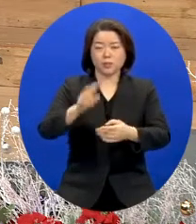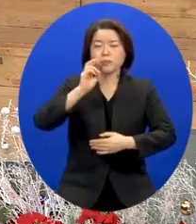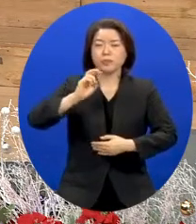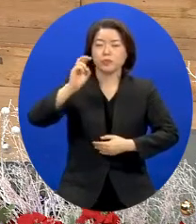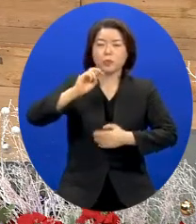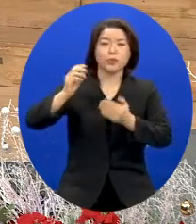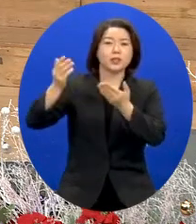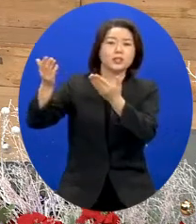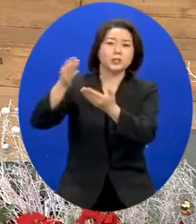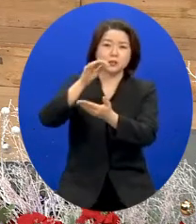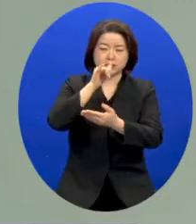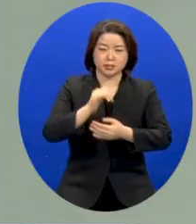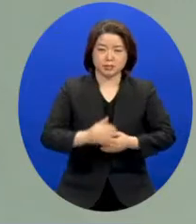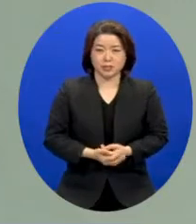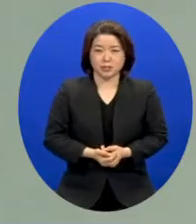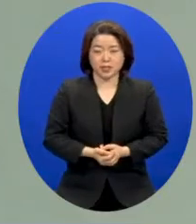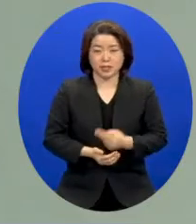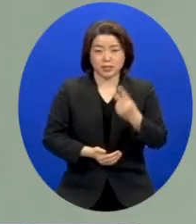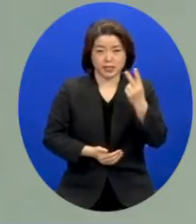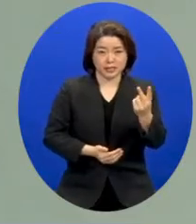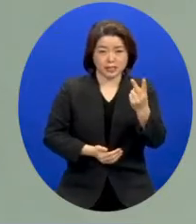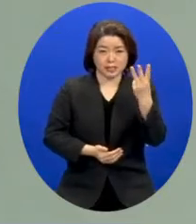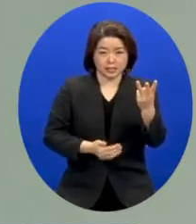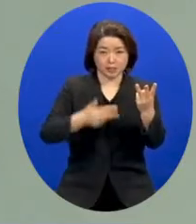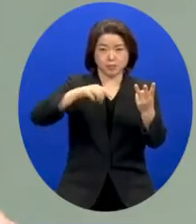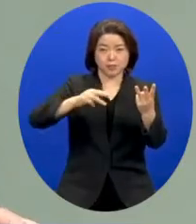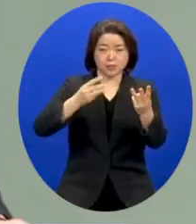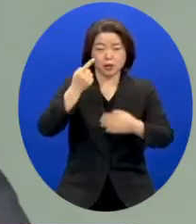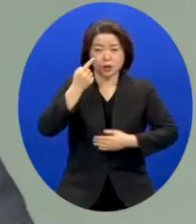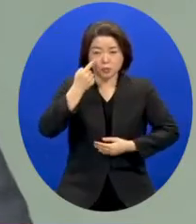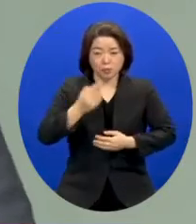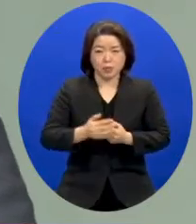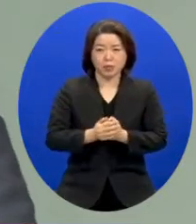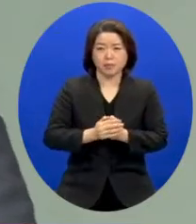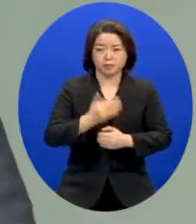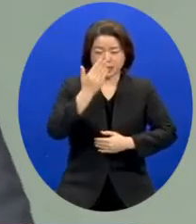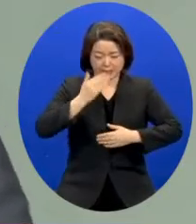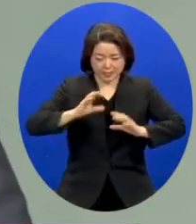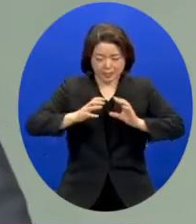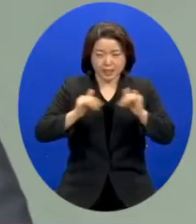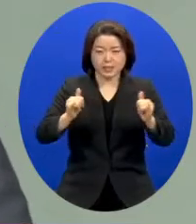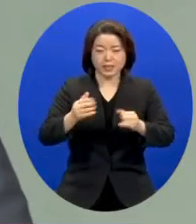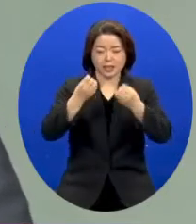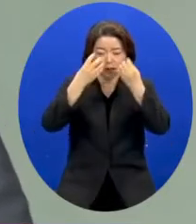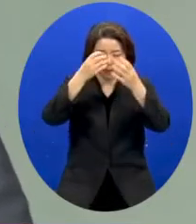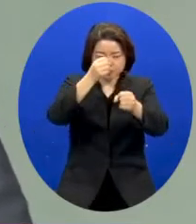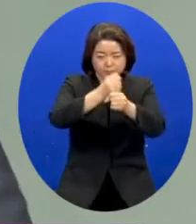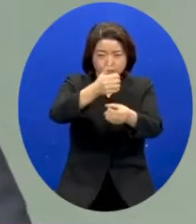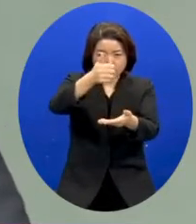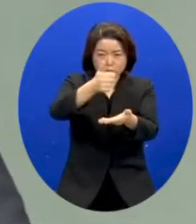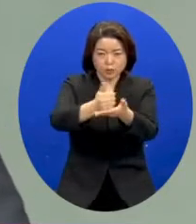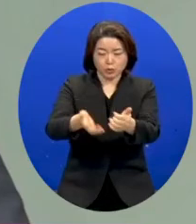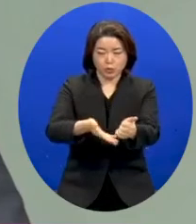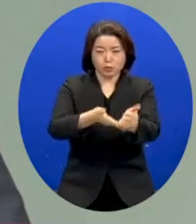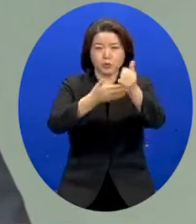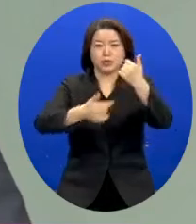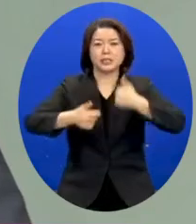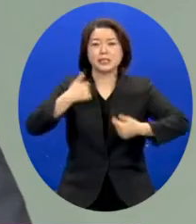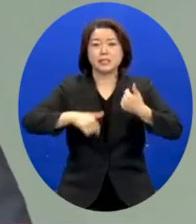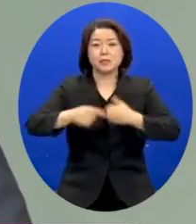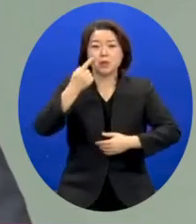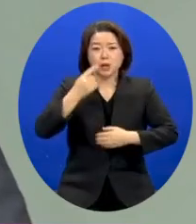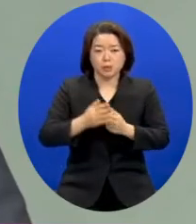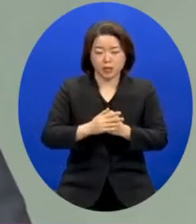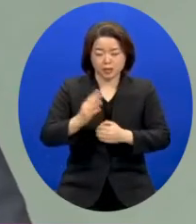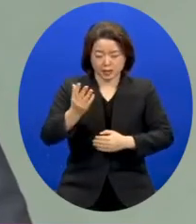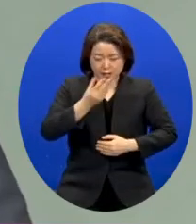노래하고 있습니다. 2절, 3절에 보면 이스라엘아 창조주를 모시고 기뻐하여라, 시온의 주민아